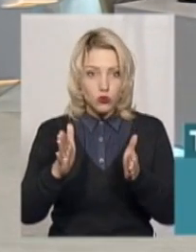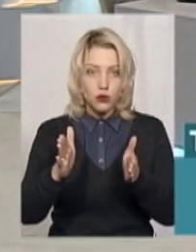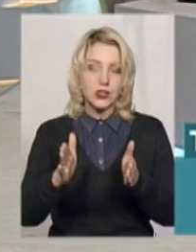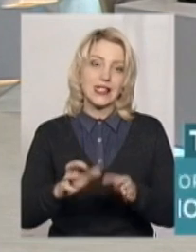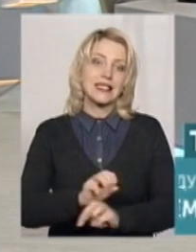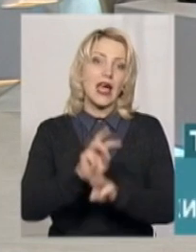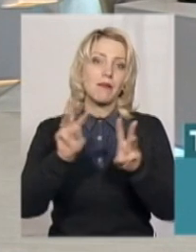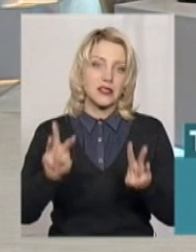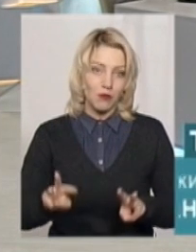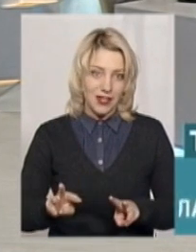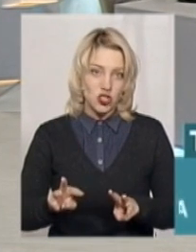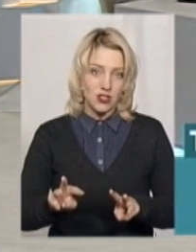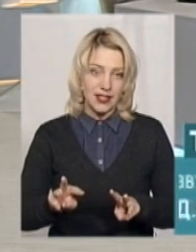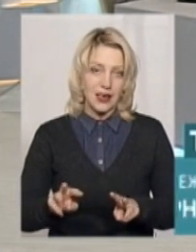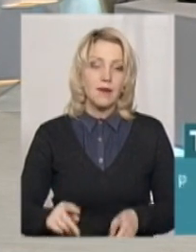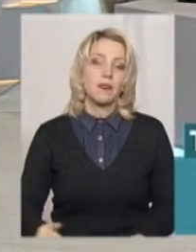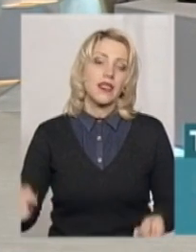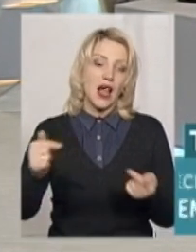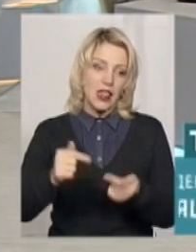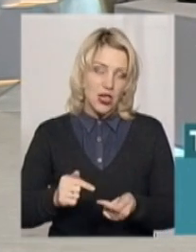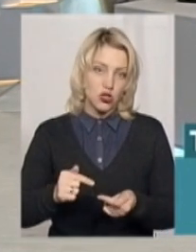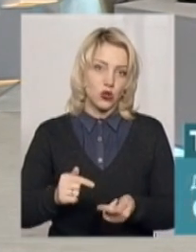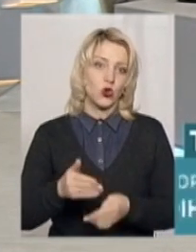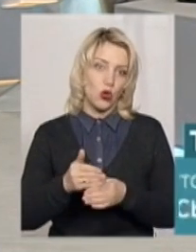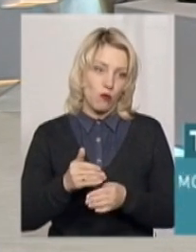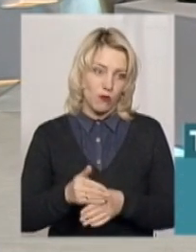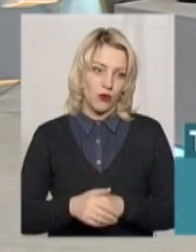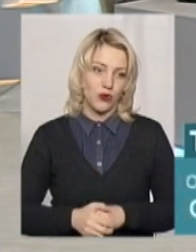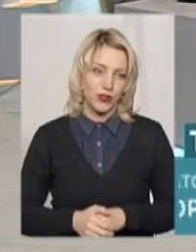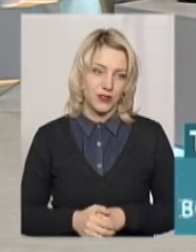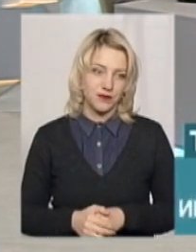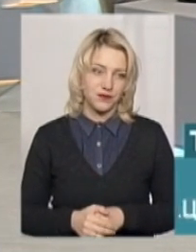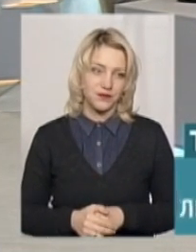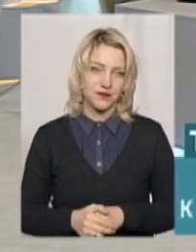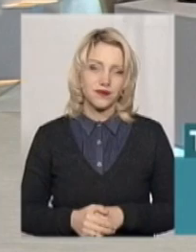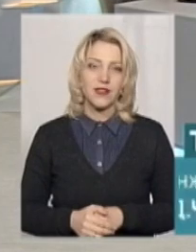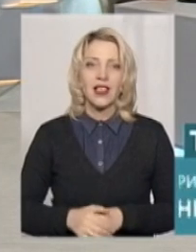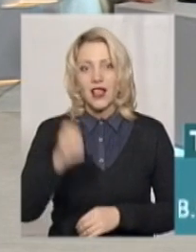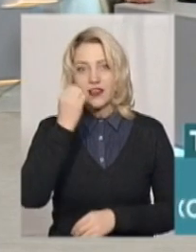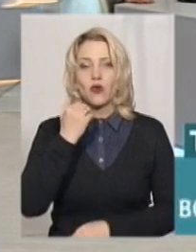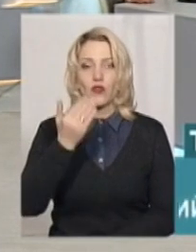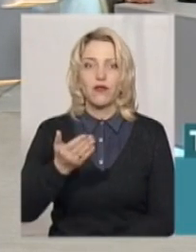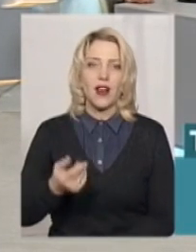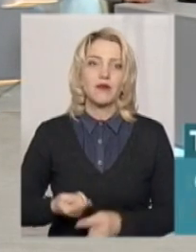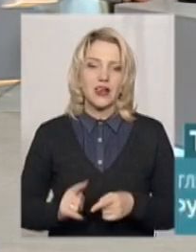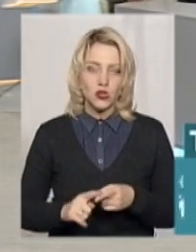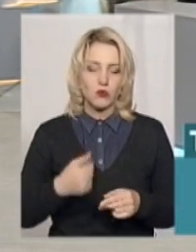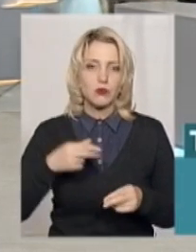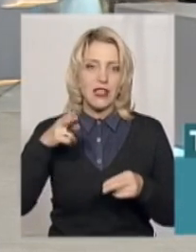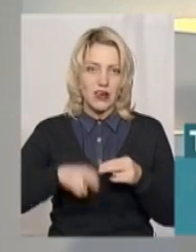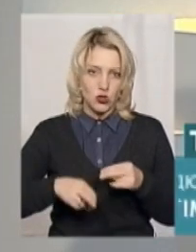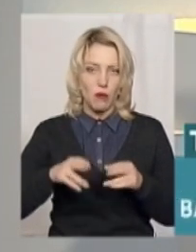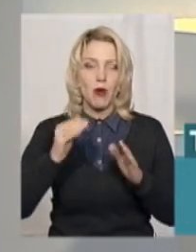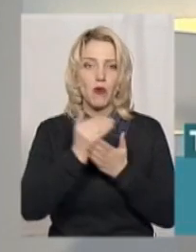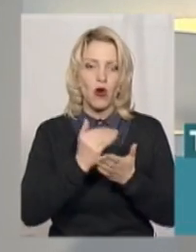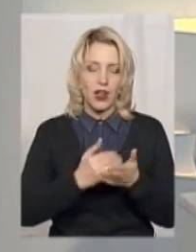будуть забезпечені належною тією ж самою допомогою. Що говорить закон, да, будемо надіятися. Дякую вам. На цьому ми завершуємо